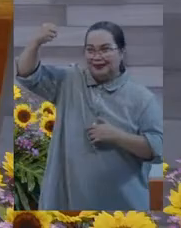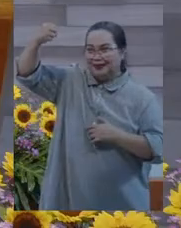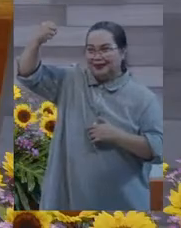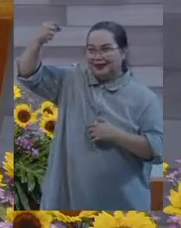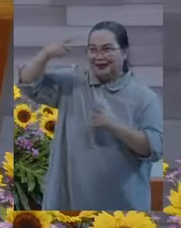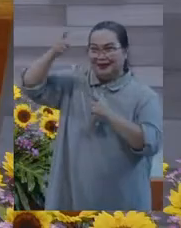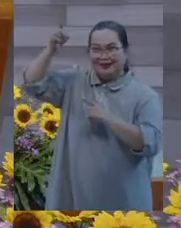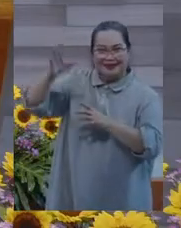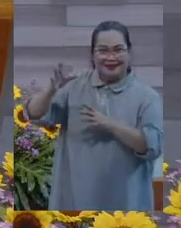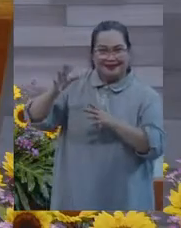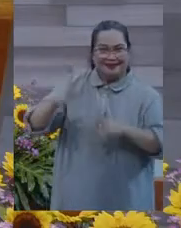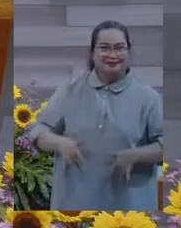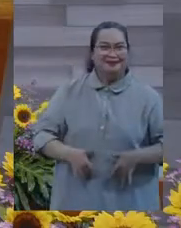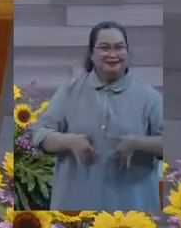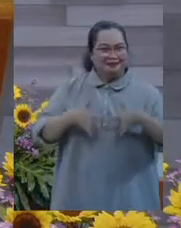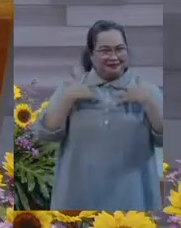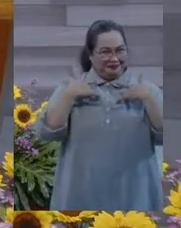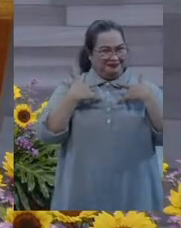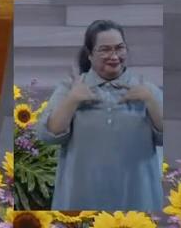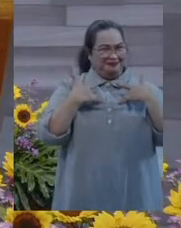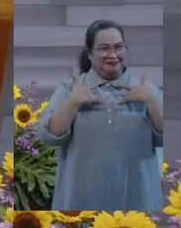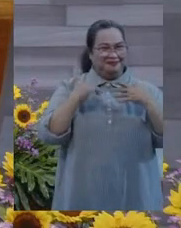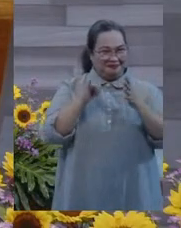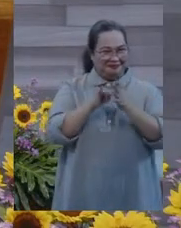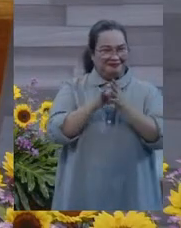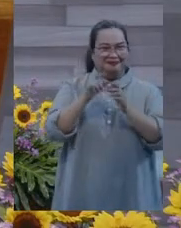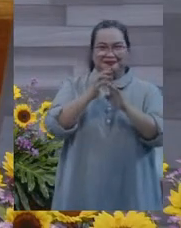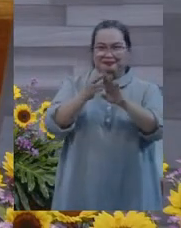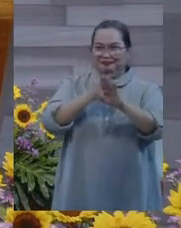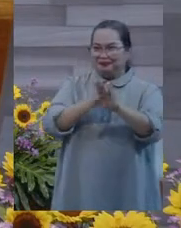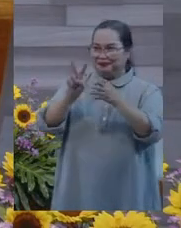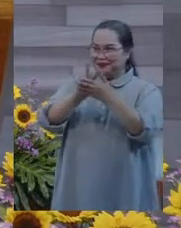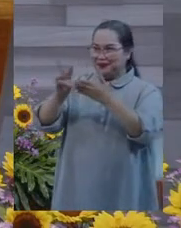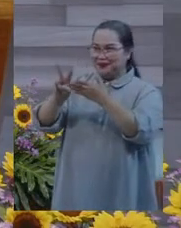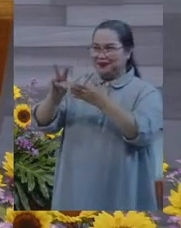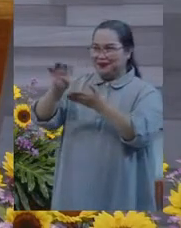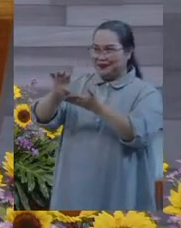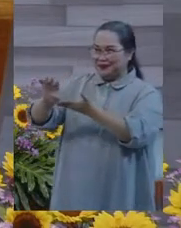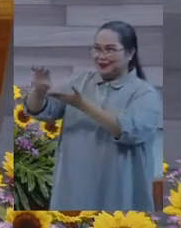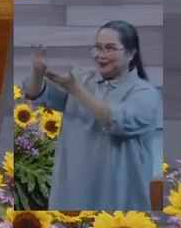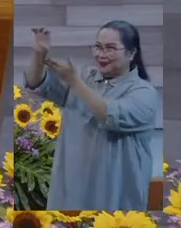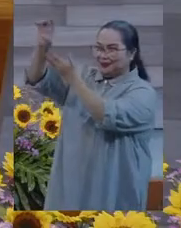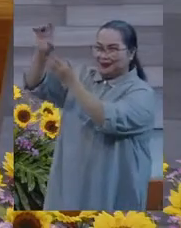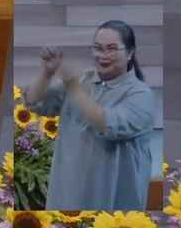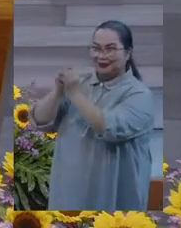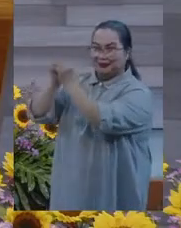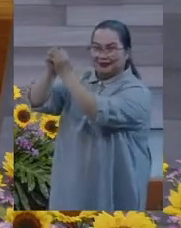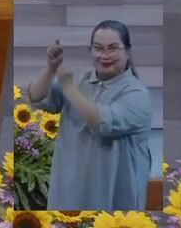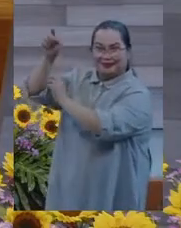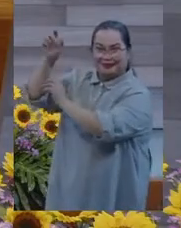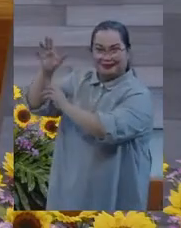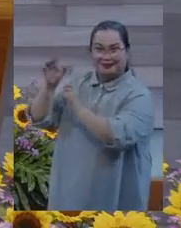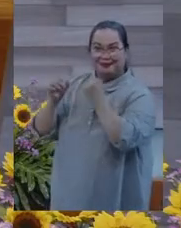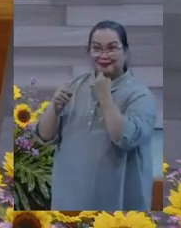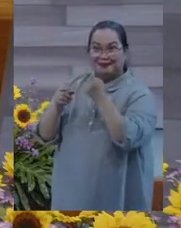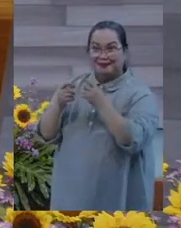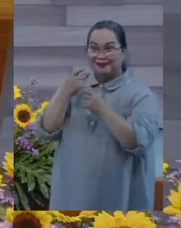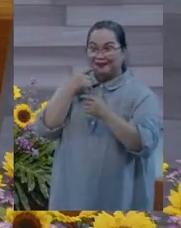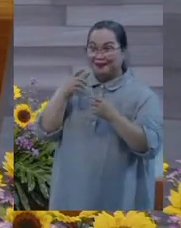So, namumuhay siya, sabi sa previous verse, Enoch walked with God after he fathered